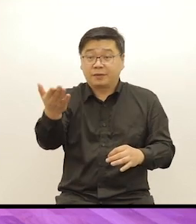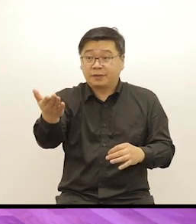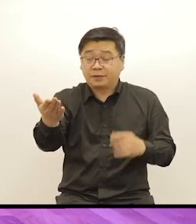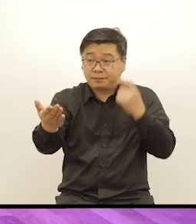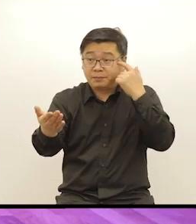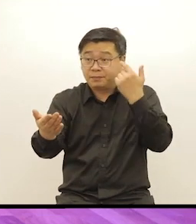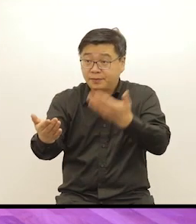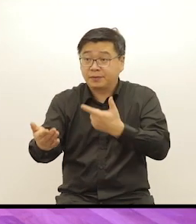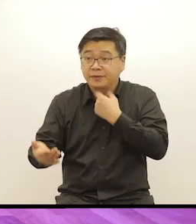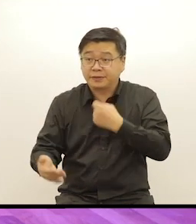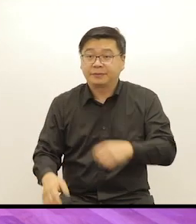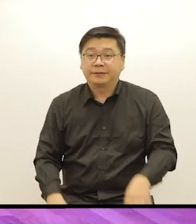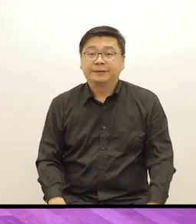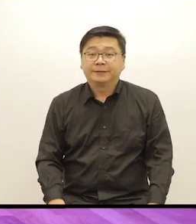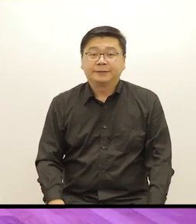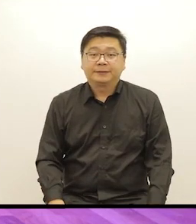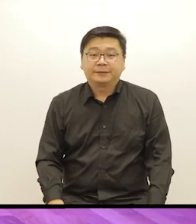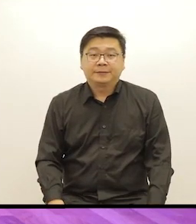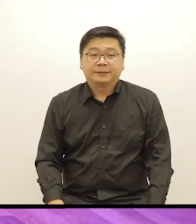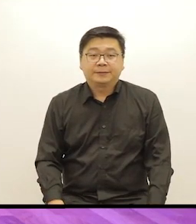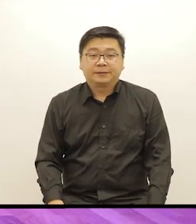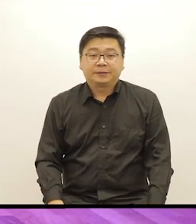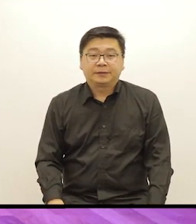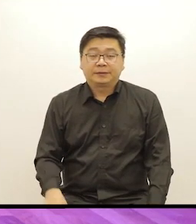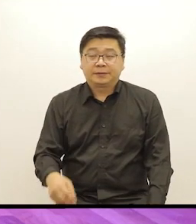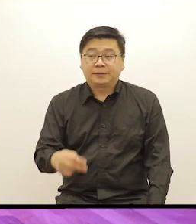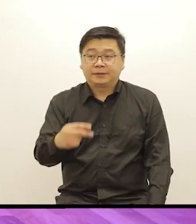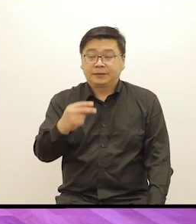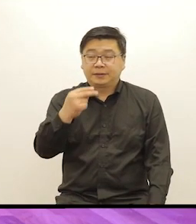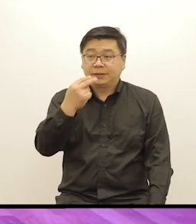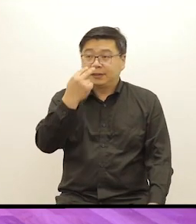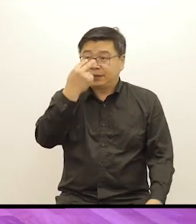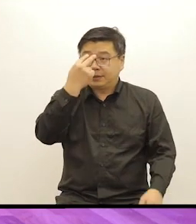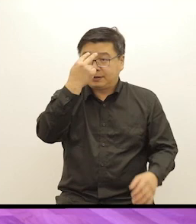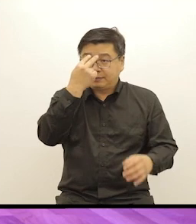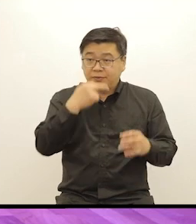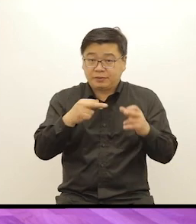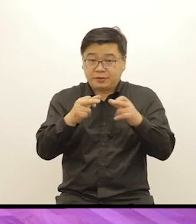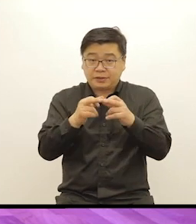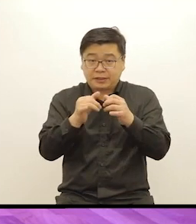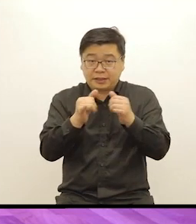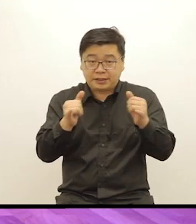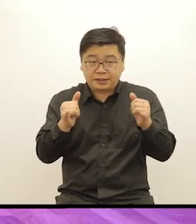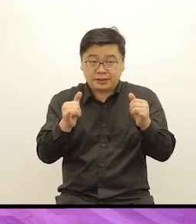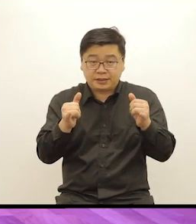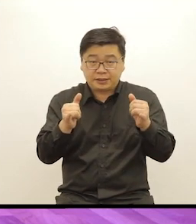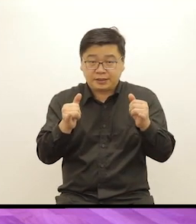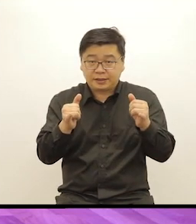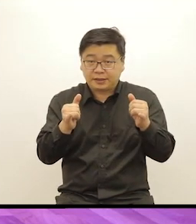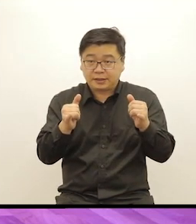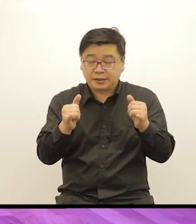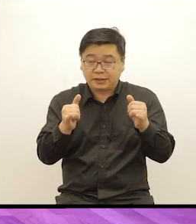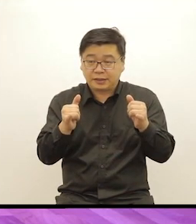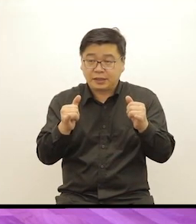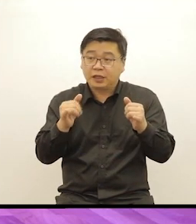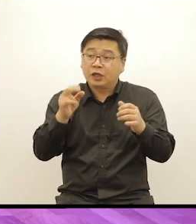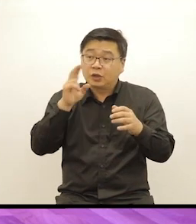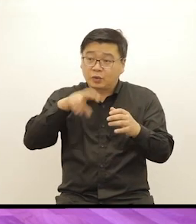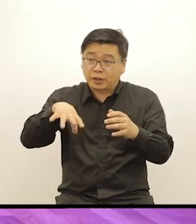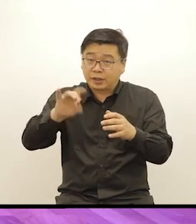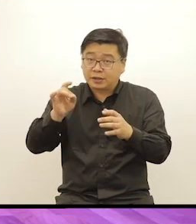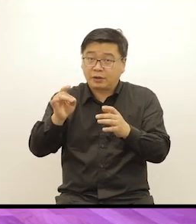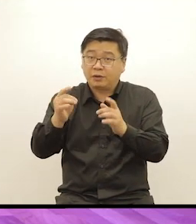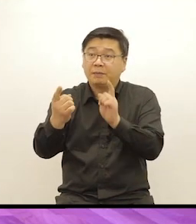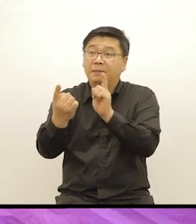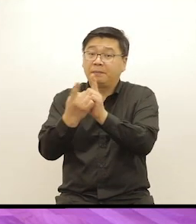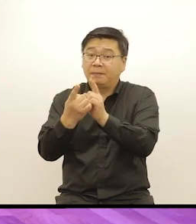선생님께 잠깐 질문을 드리자면은 그 시각장애를 갖고 있는 음악가들이 처음 곡을 접할 때,